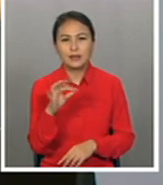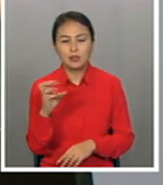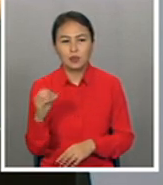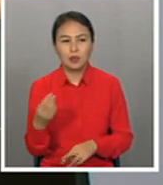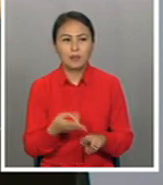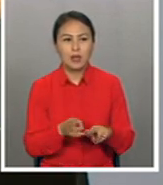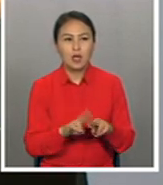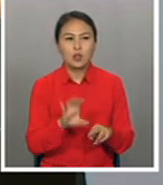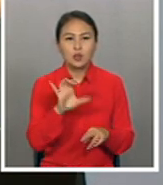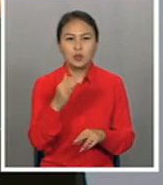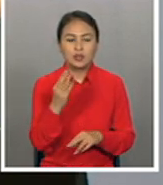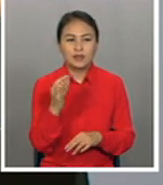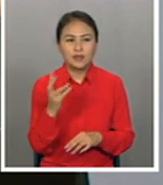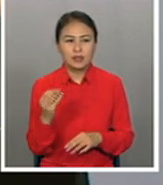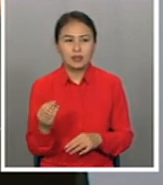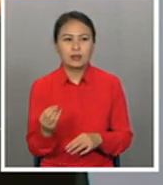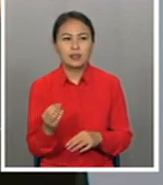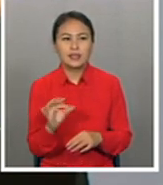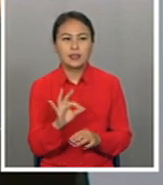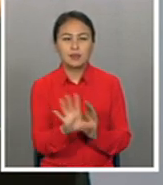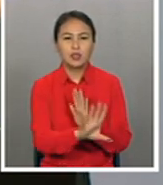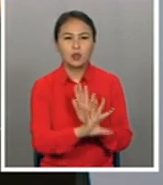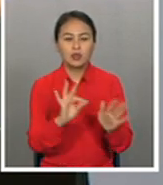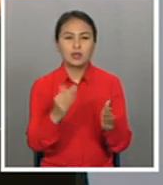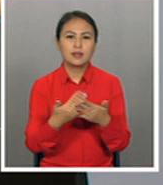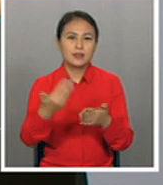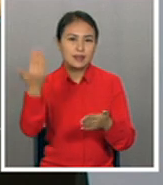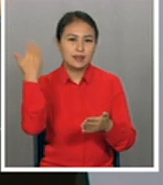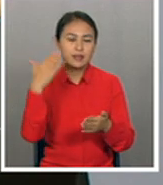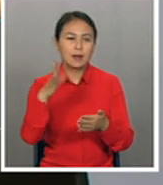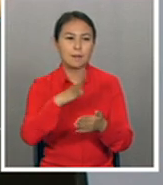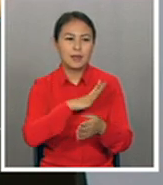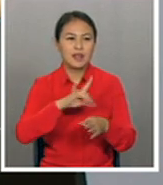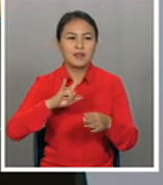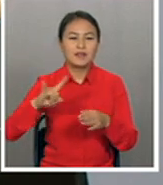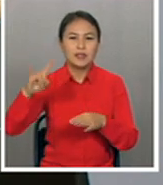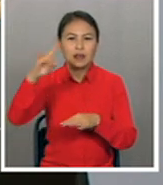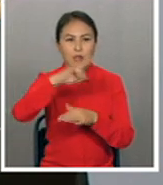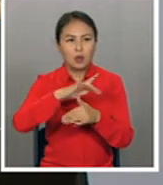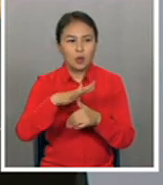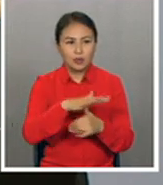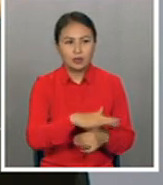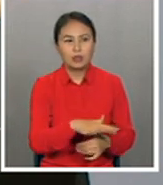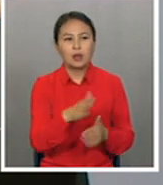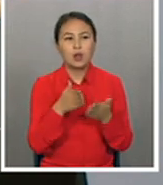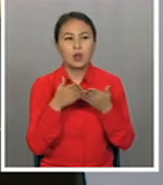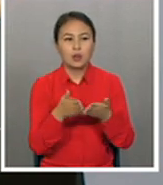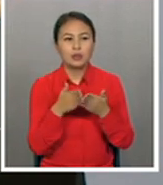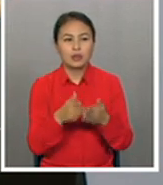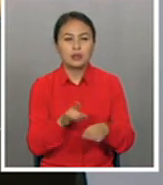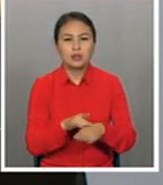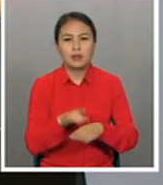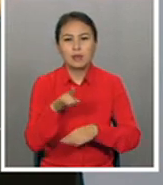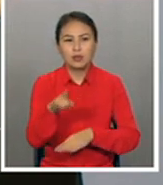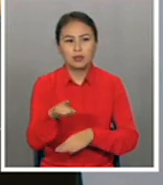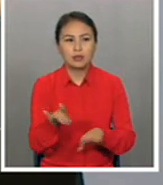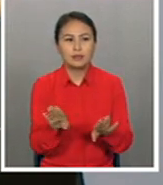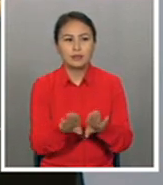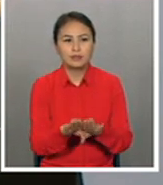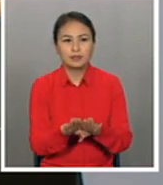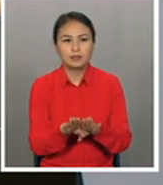мы возьмем из предыдущего задания. Вертолет, стрекоза, лодка, кит,